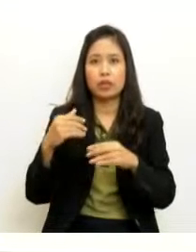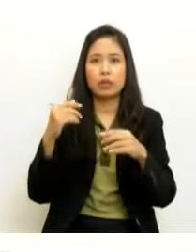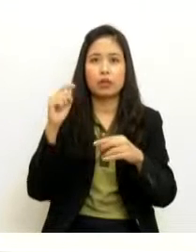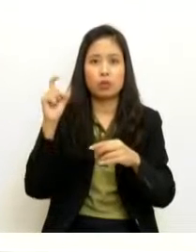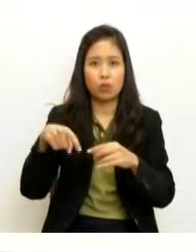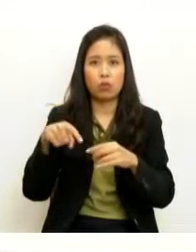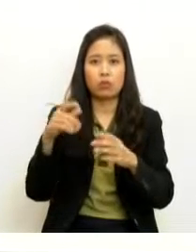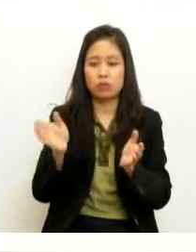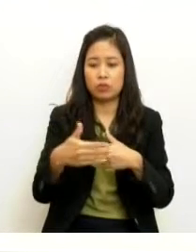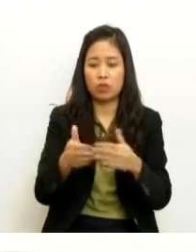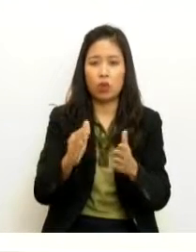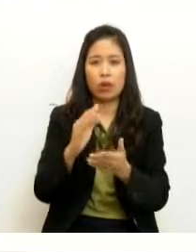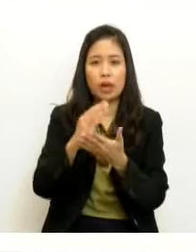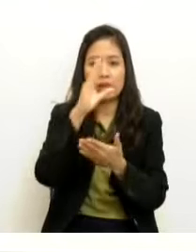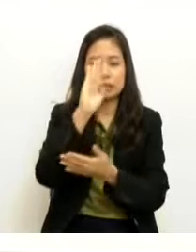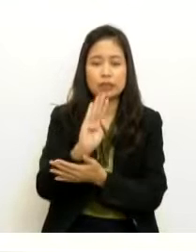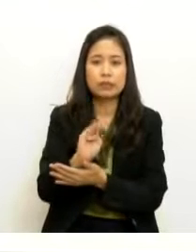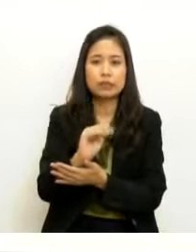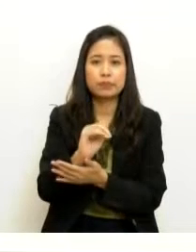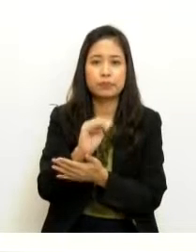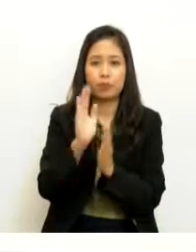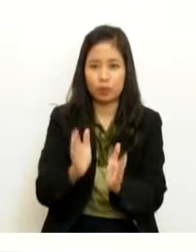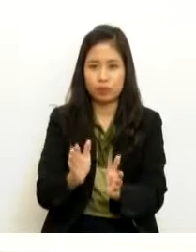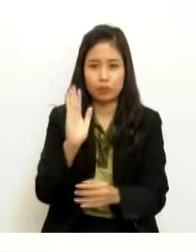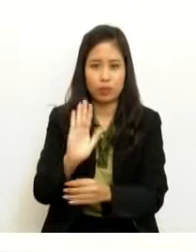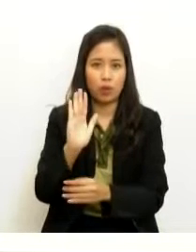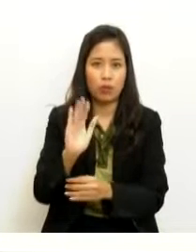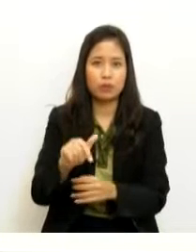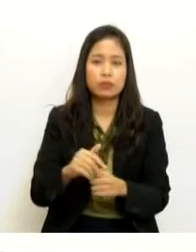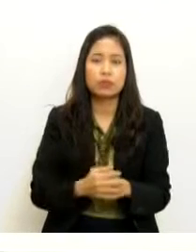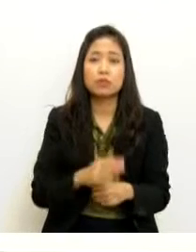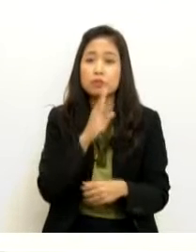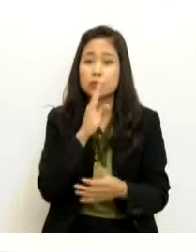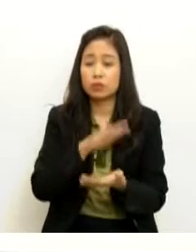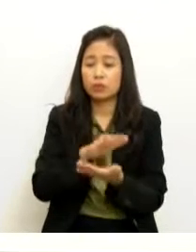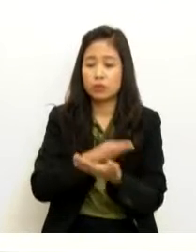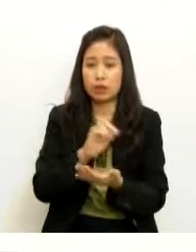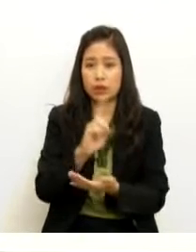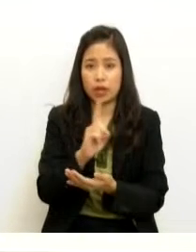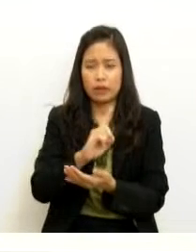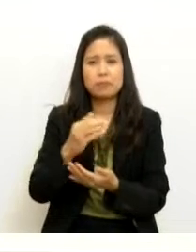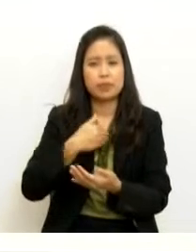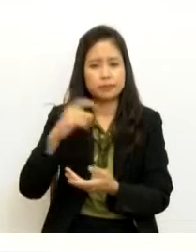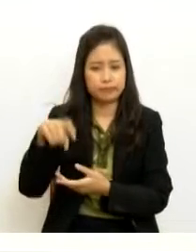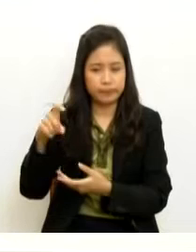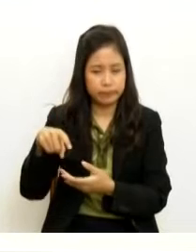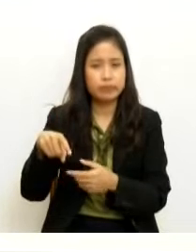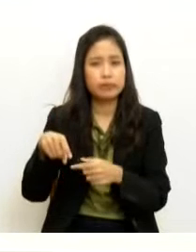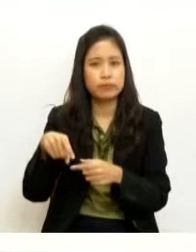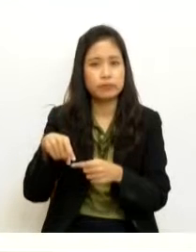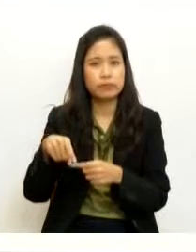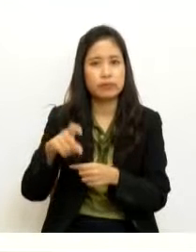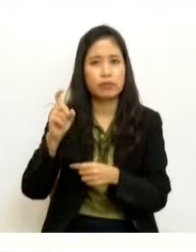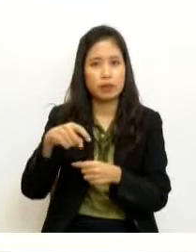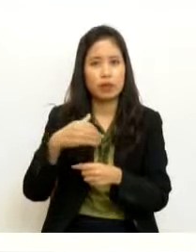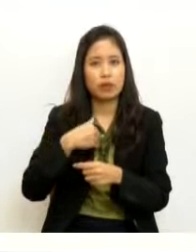ม่เกิน40คนเช่นเดียวกันแต่หากโรงเรียนใดมีความจำเป็นหรือมีอัต